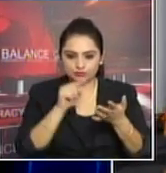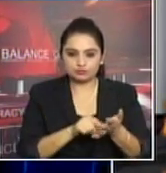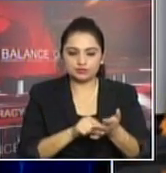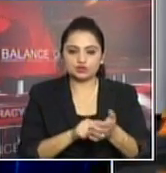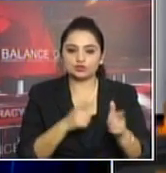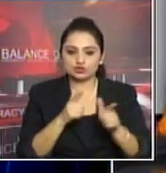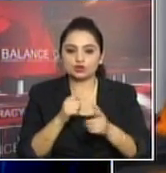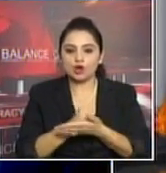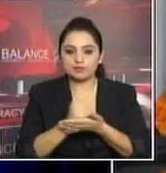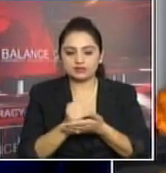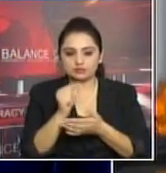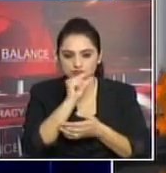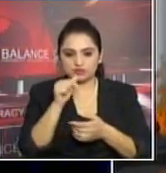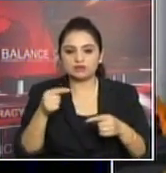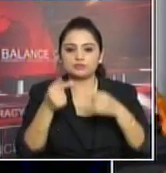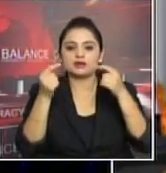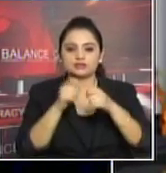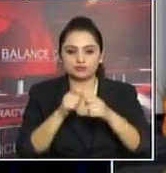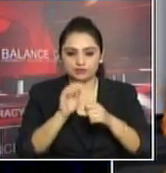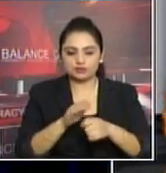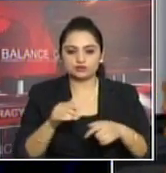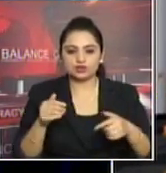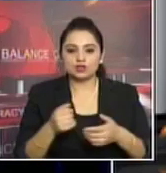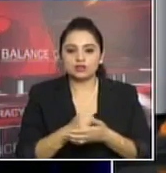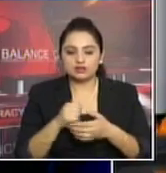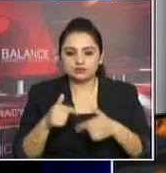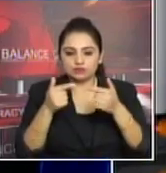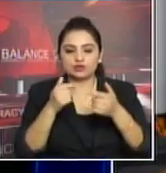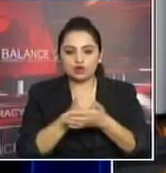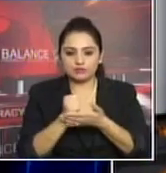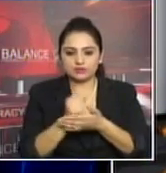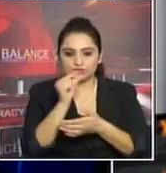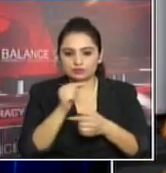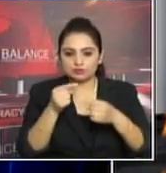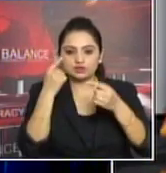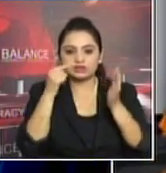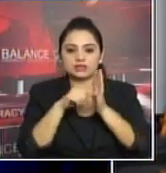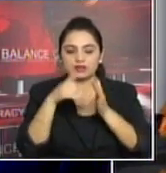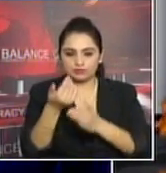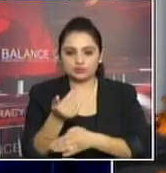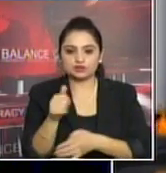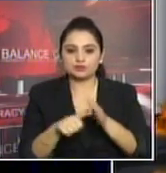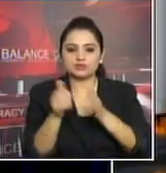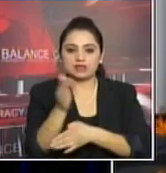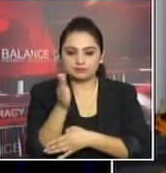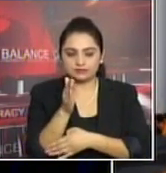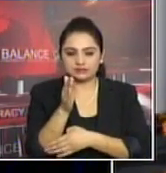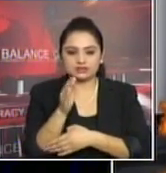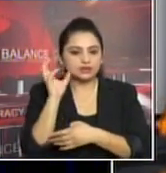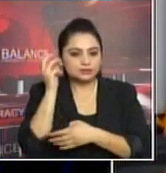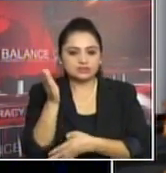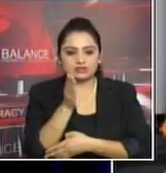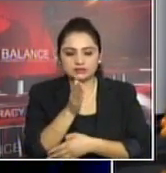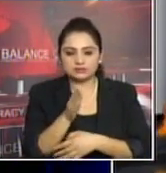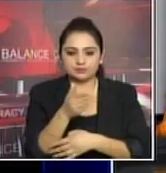विषय अहिले विवादित बनेको छ। सैन्य अभ्यासको विवाद सतहमै देखिएपछि प्रधानमन्त्री र परराष्ट्र मन्त्रीले बिमिस्टेक राष्ट्रबीच कुनै